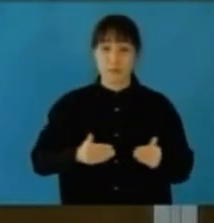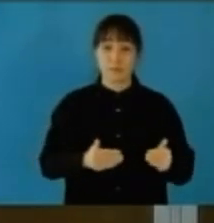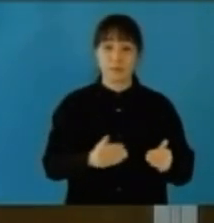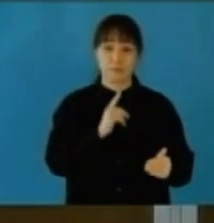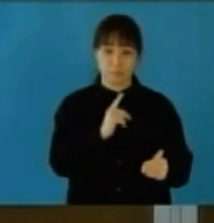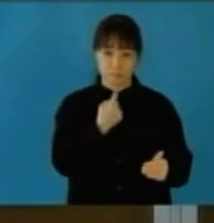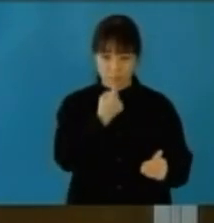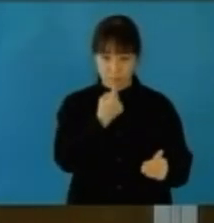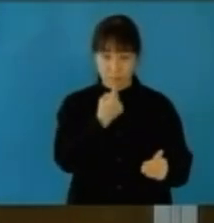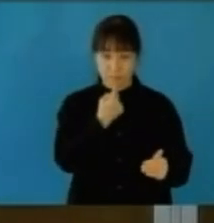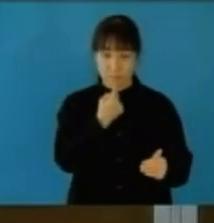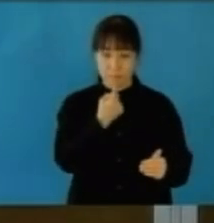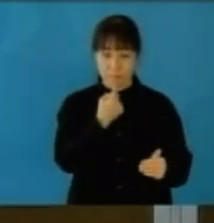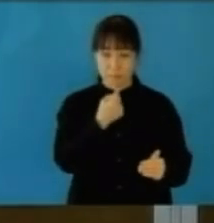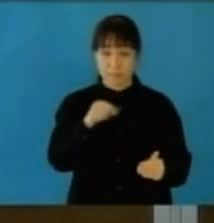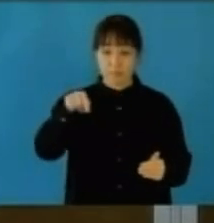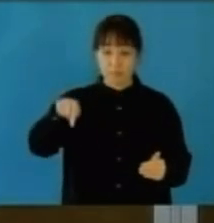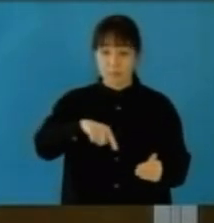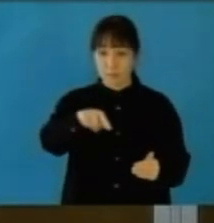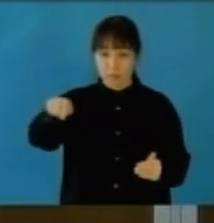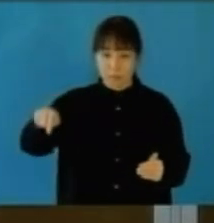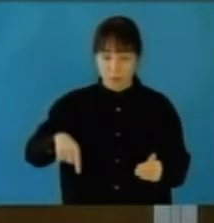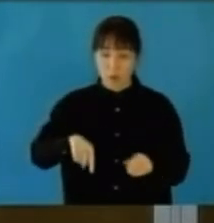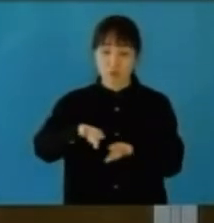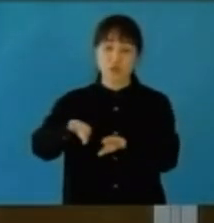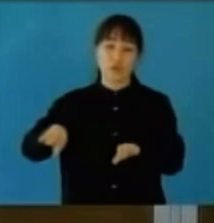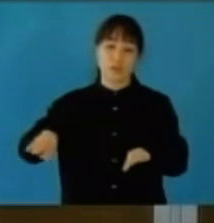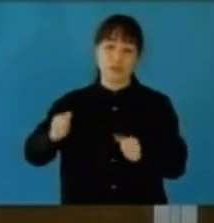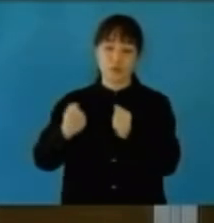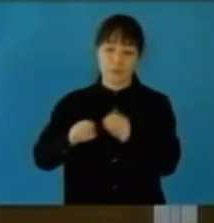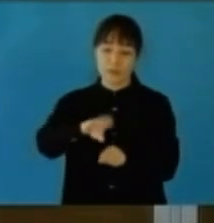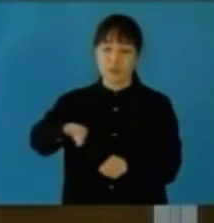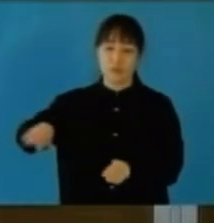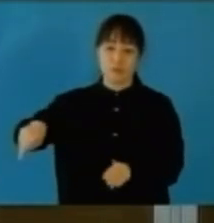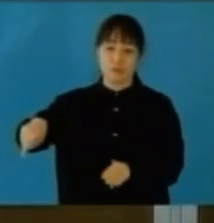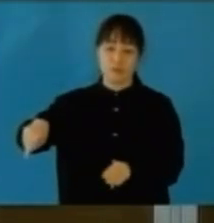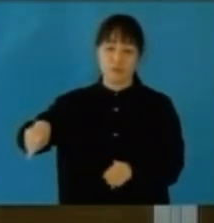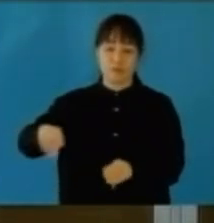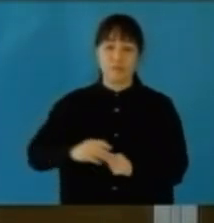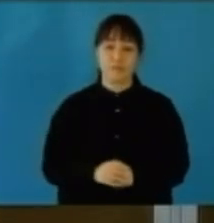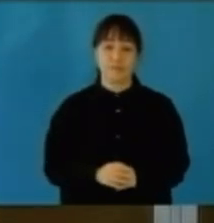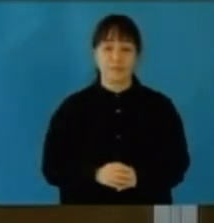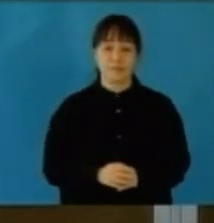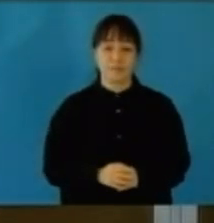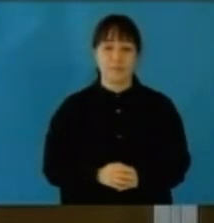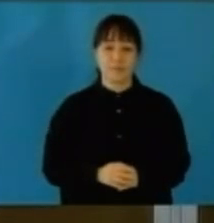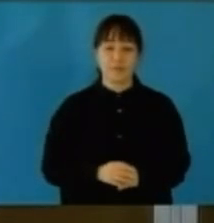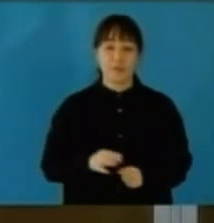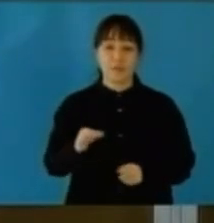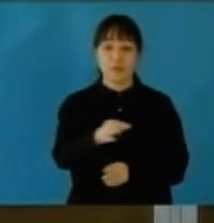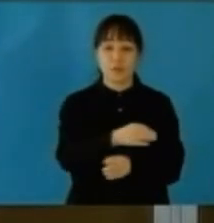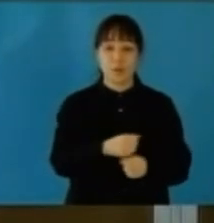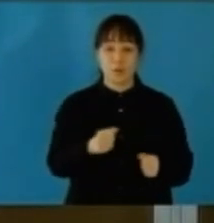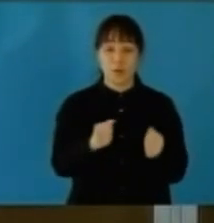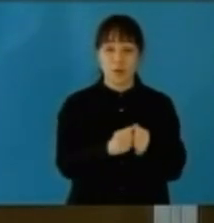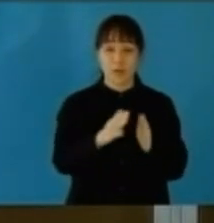には、住吉15番街区を駐車場ということでしておりますが、一方で、商工会議所からもさまざまなホテル